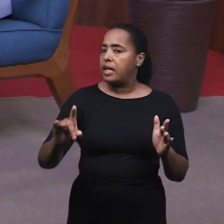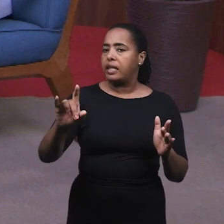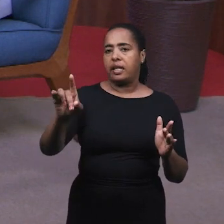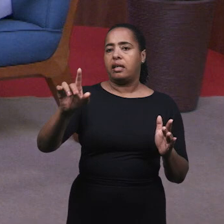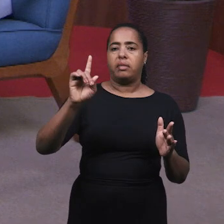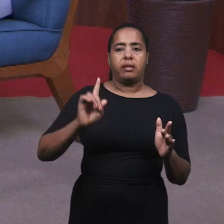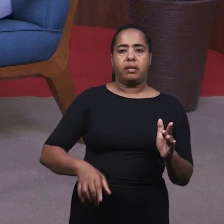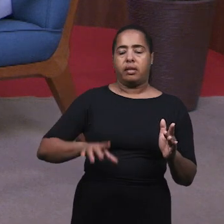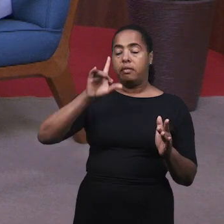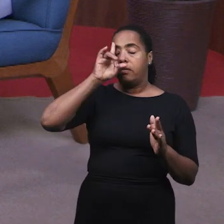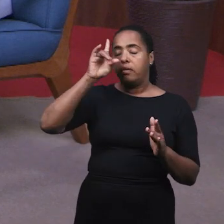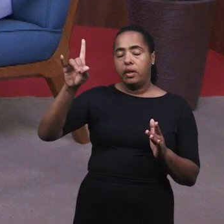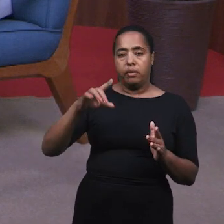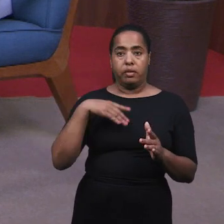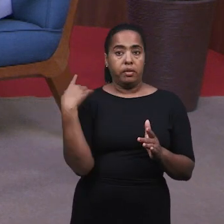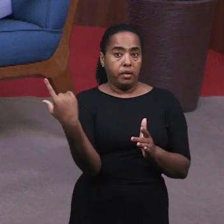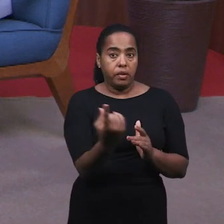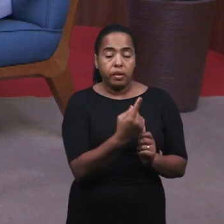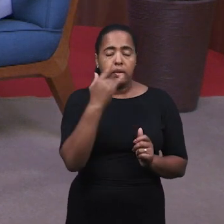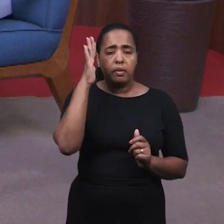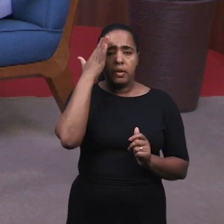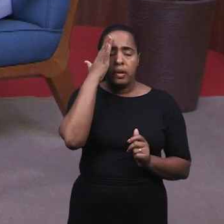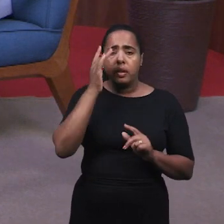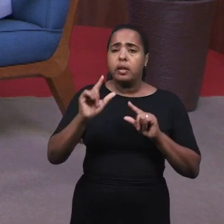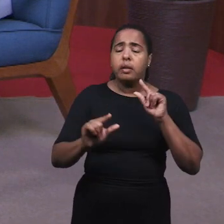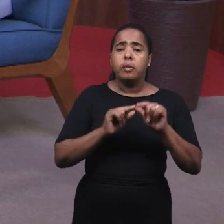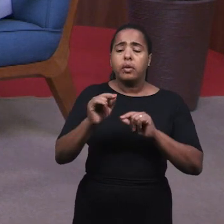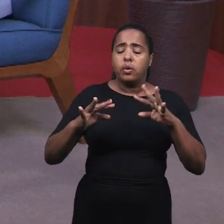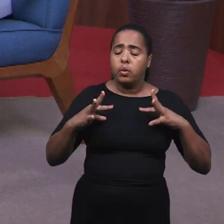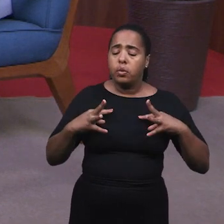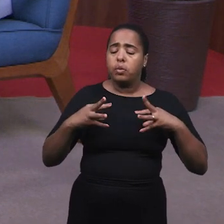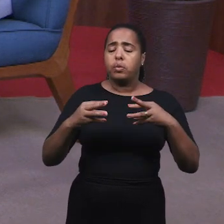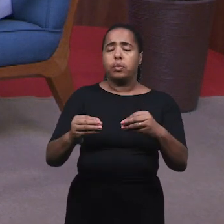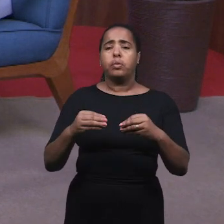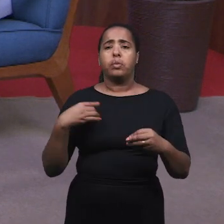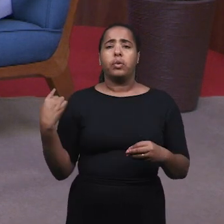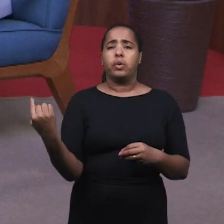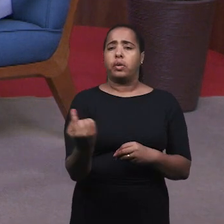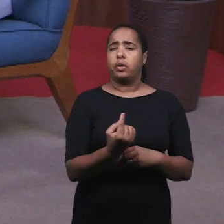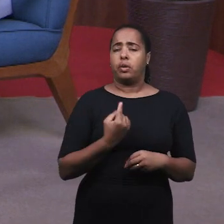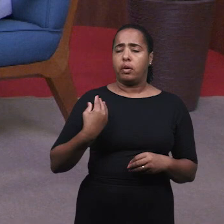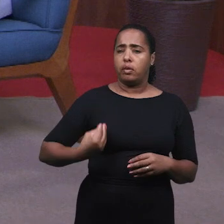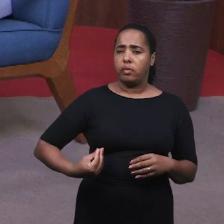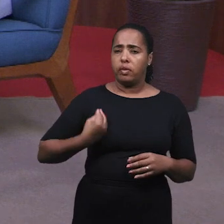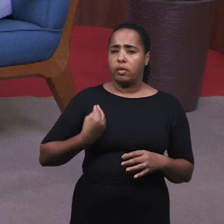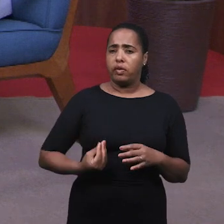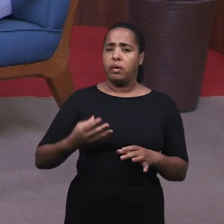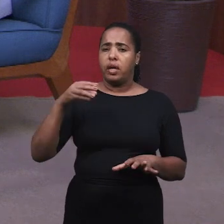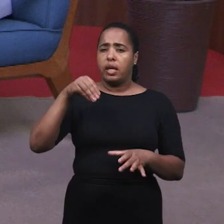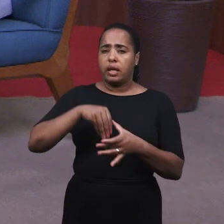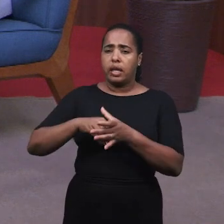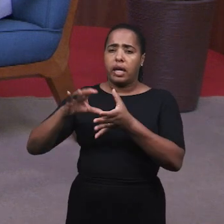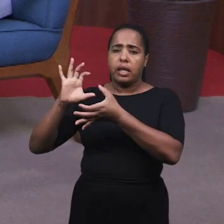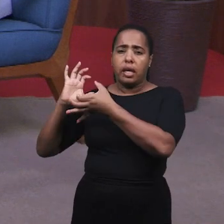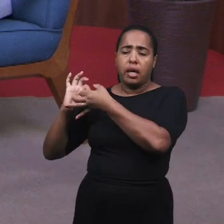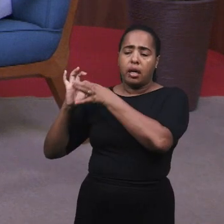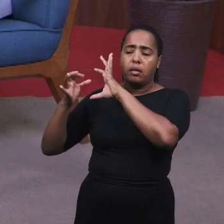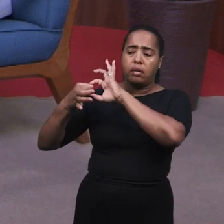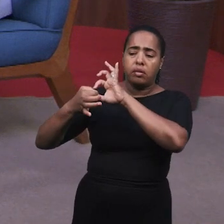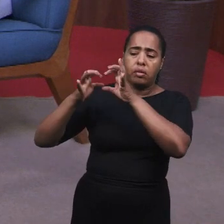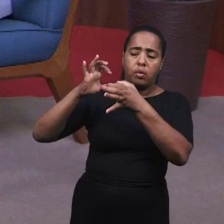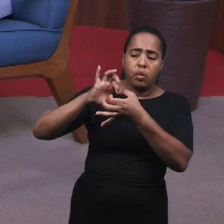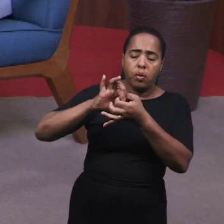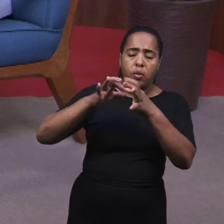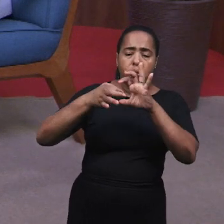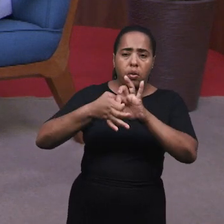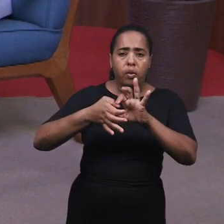es Dieu. Et nous comprenons aussi que tout ce que nous vivons est dans un